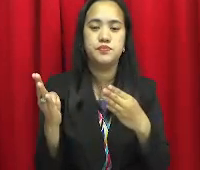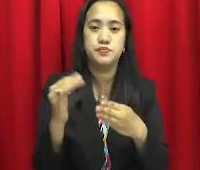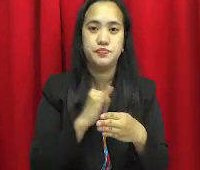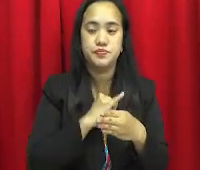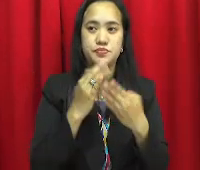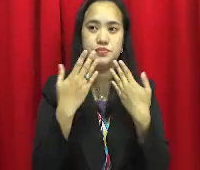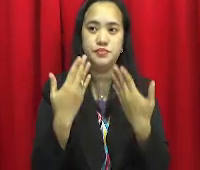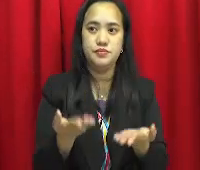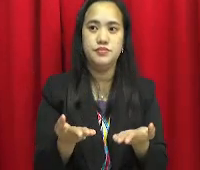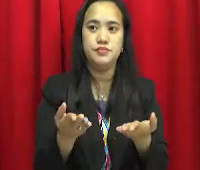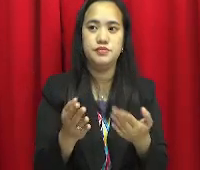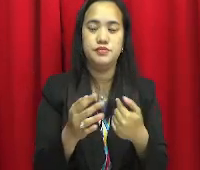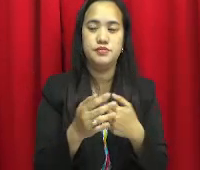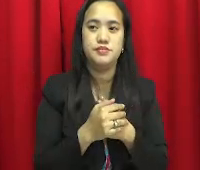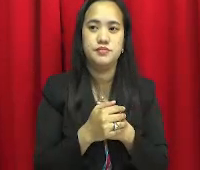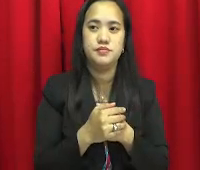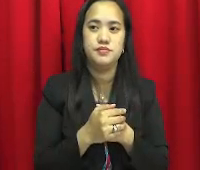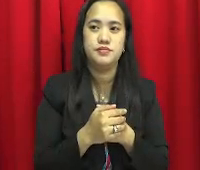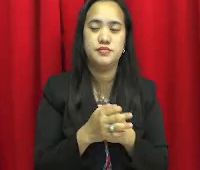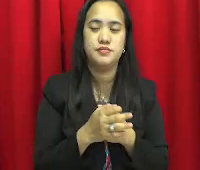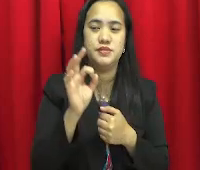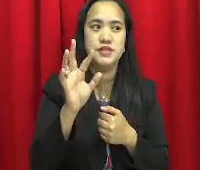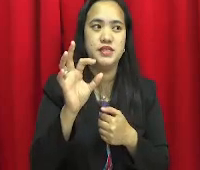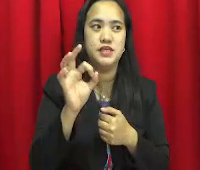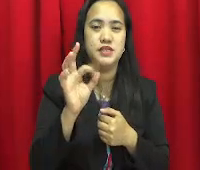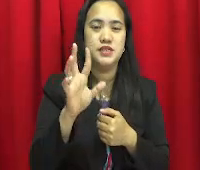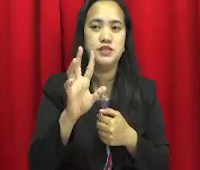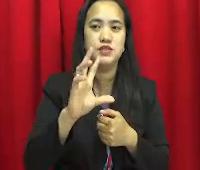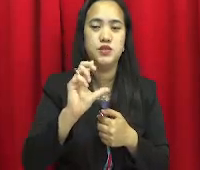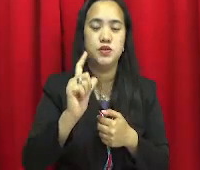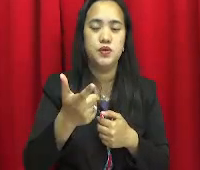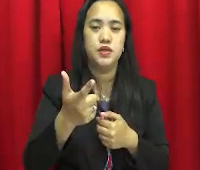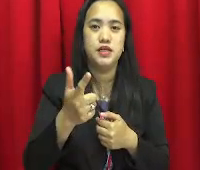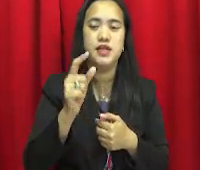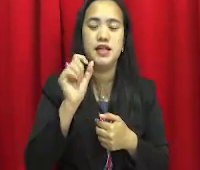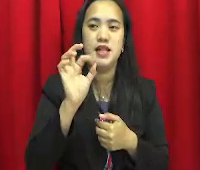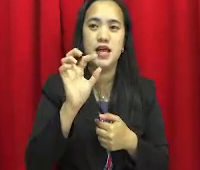husband. Tomorrow is our 19th wedding anniversary.